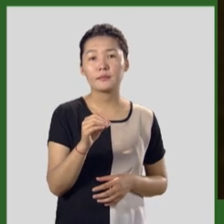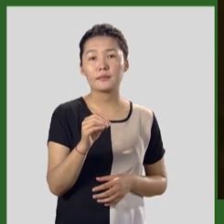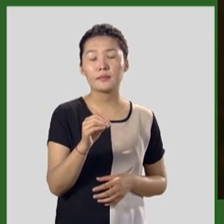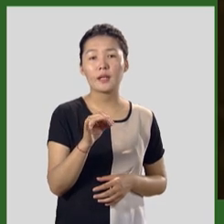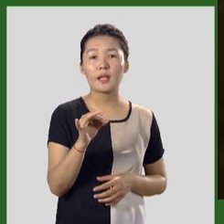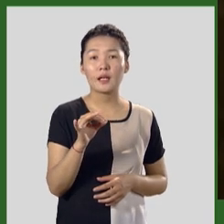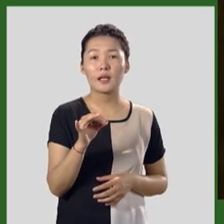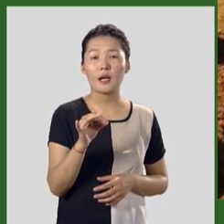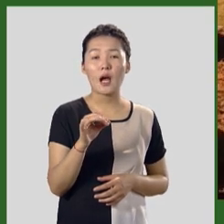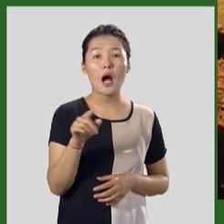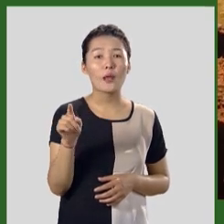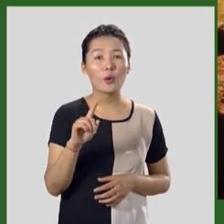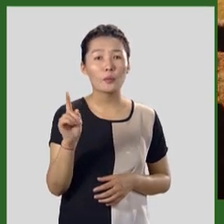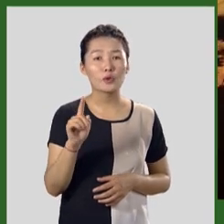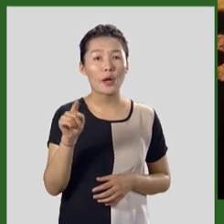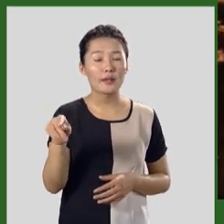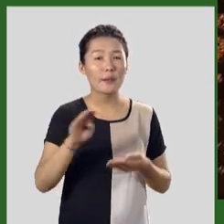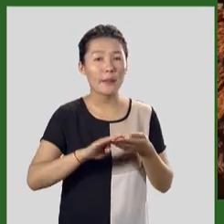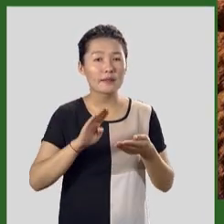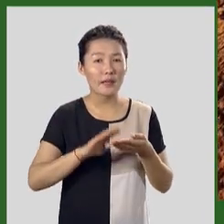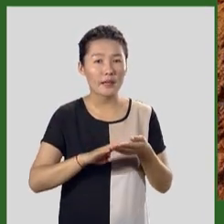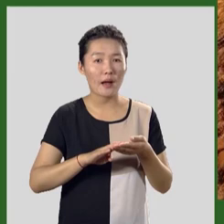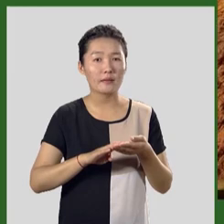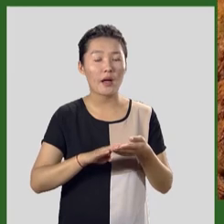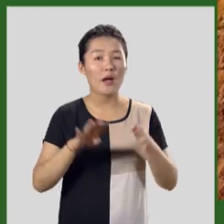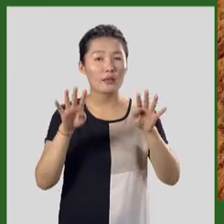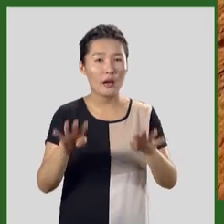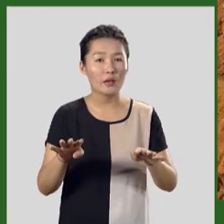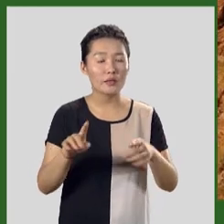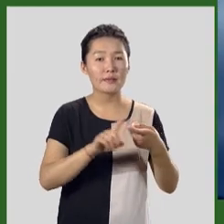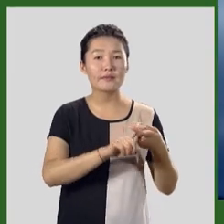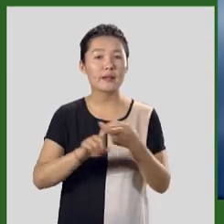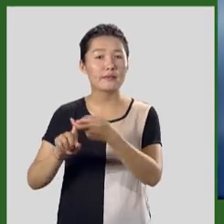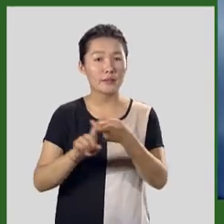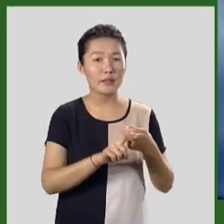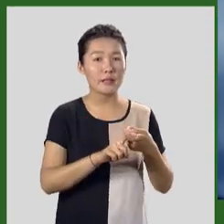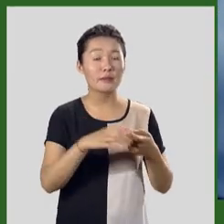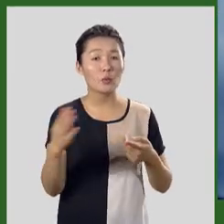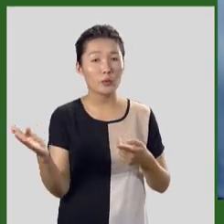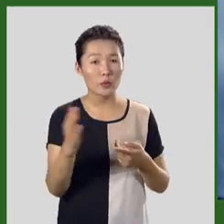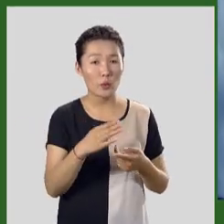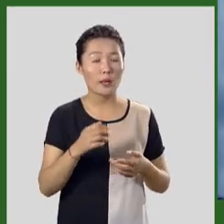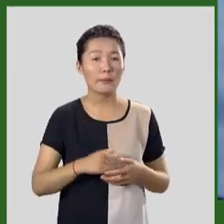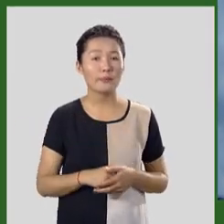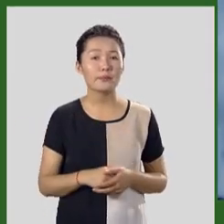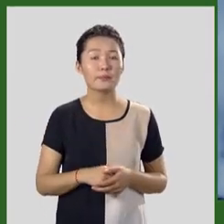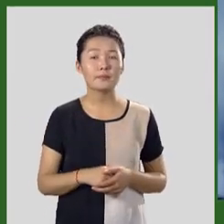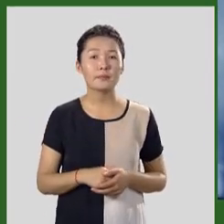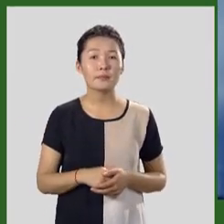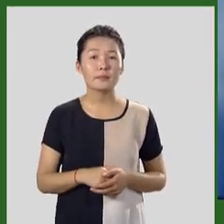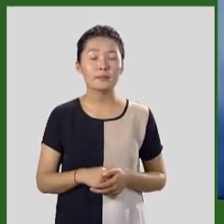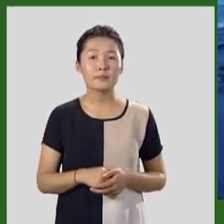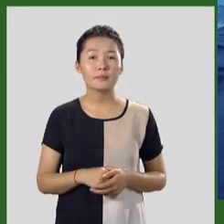и о том, что они постоянно находятся во взаимодействии друг с другом.